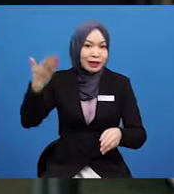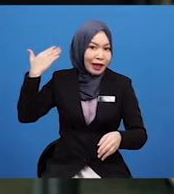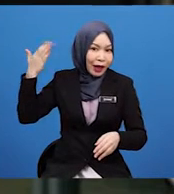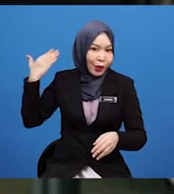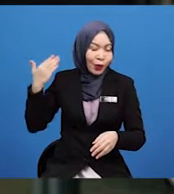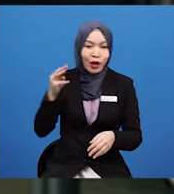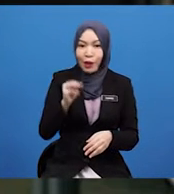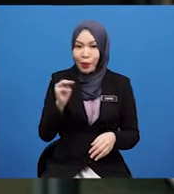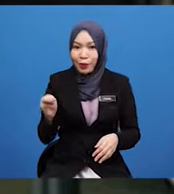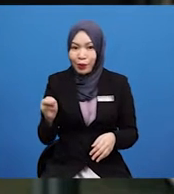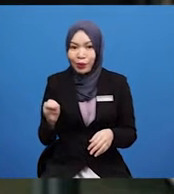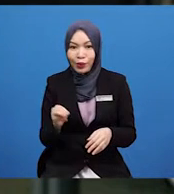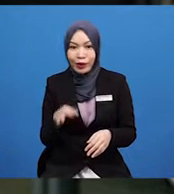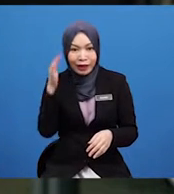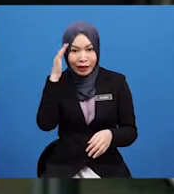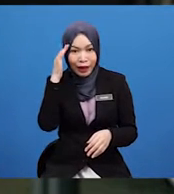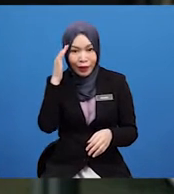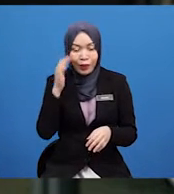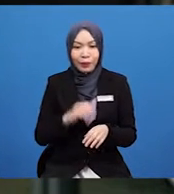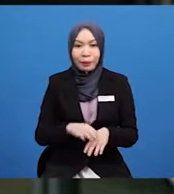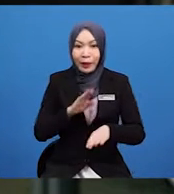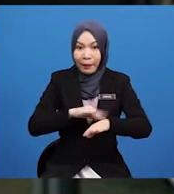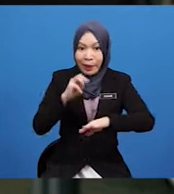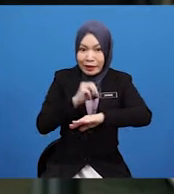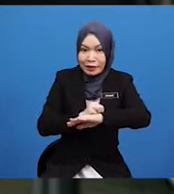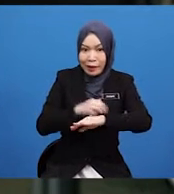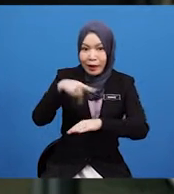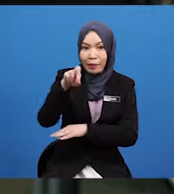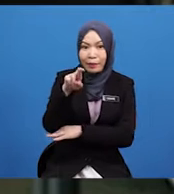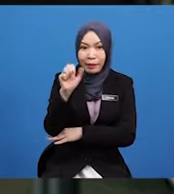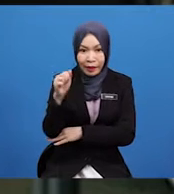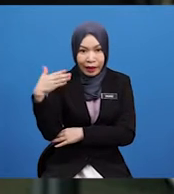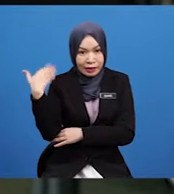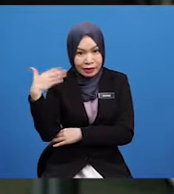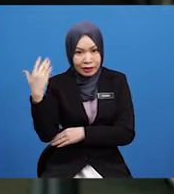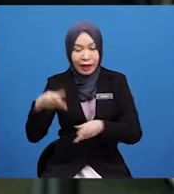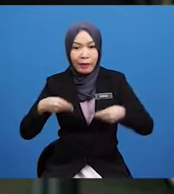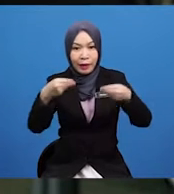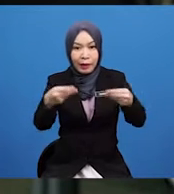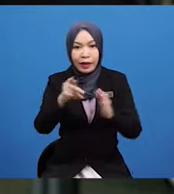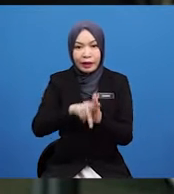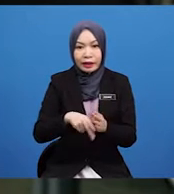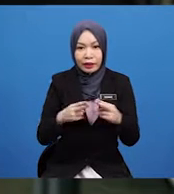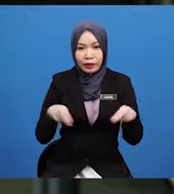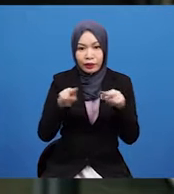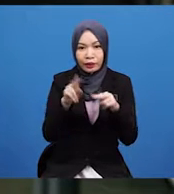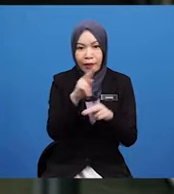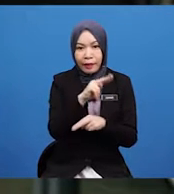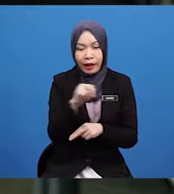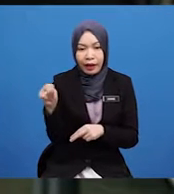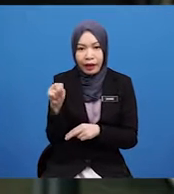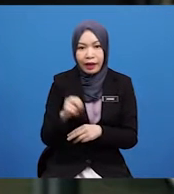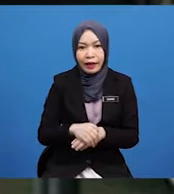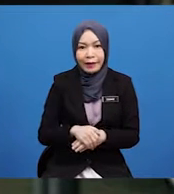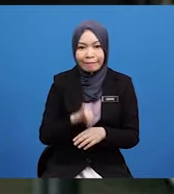Puri juga tahu bahwa manusia pada zaman prasejarah memberi keutamaan kepada inovasi